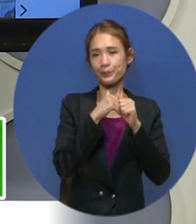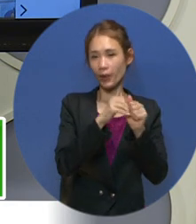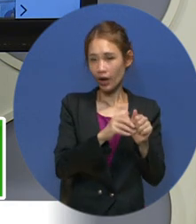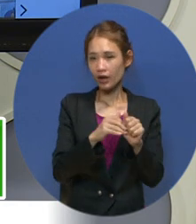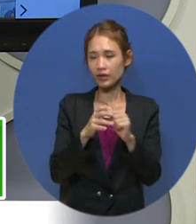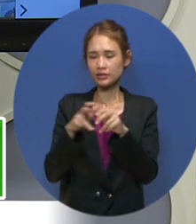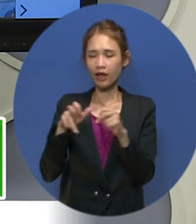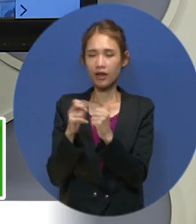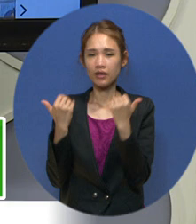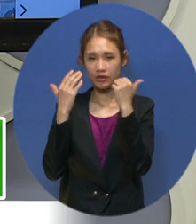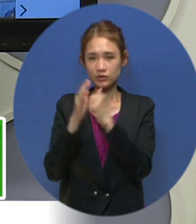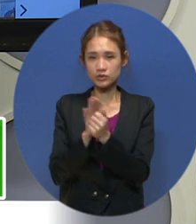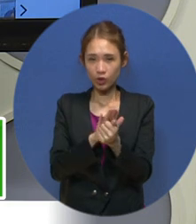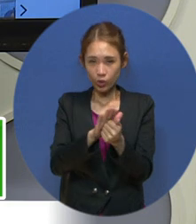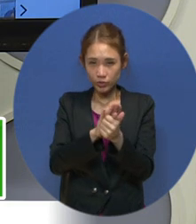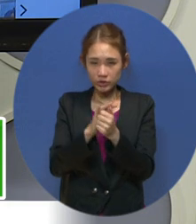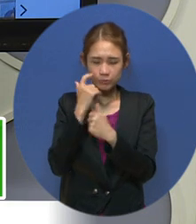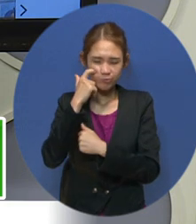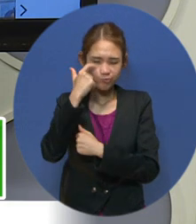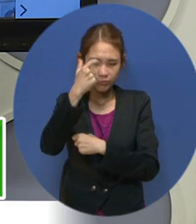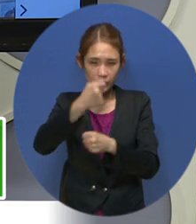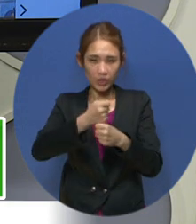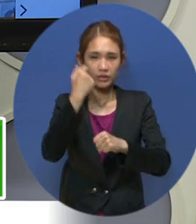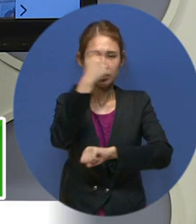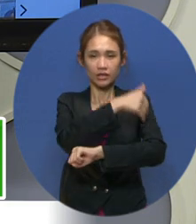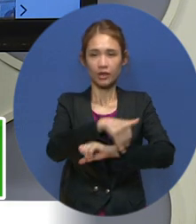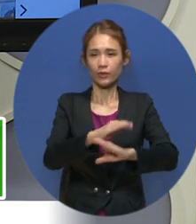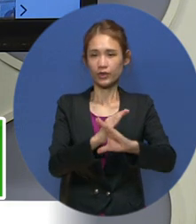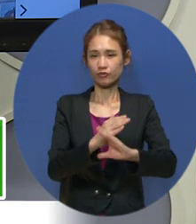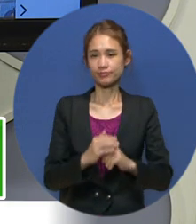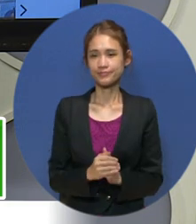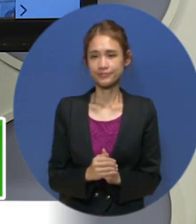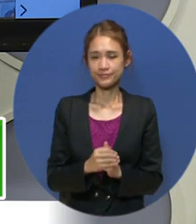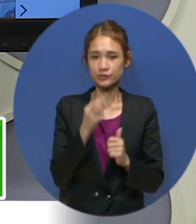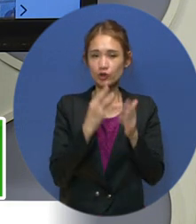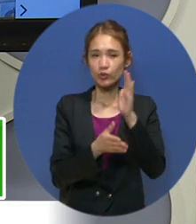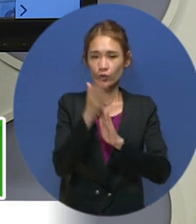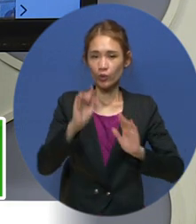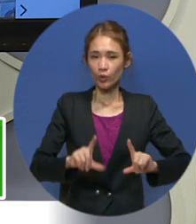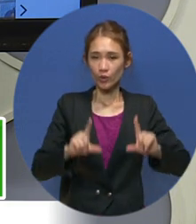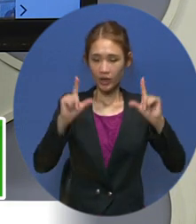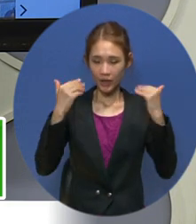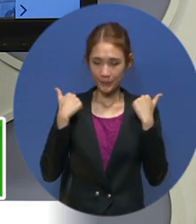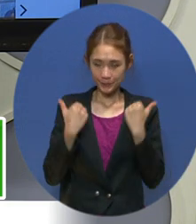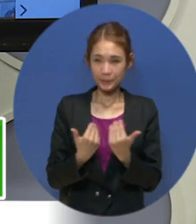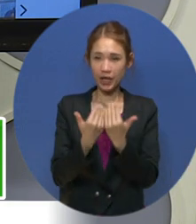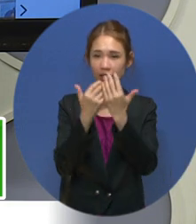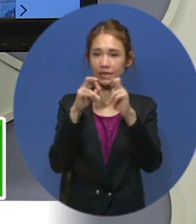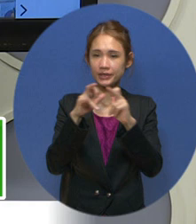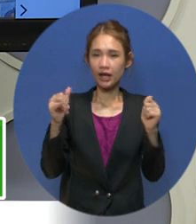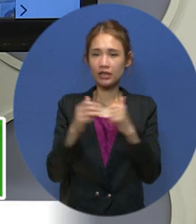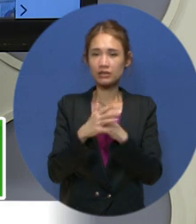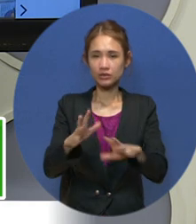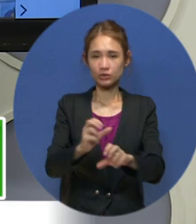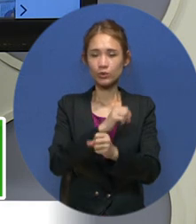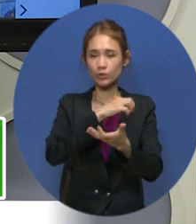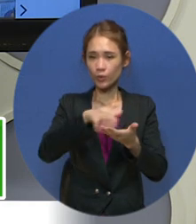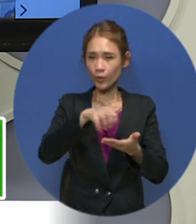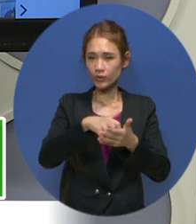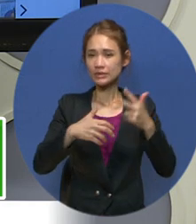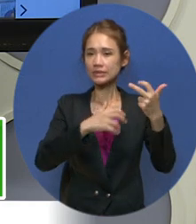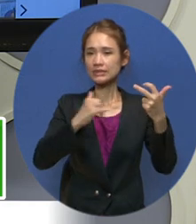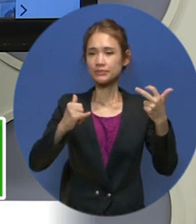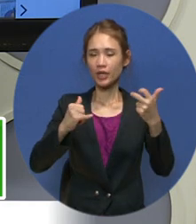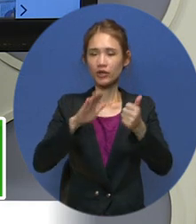고용 지원 서비스를 지속적으로 제공할 계획입니다 서울시는 올해 발달장애인 인턴 l 총 70명 지원할